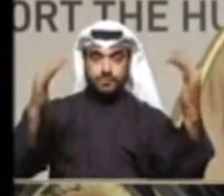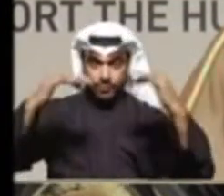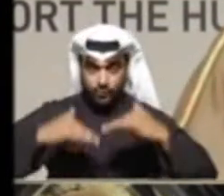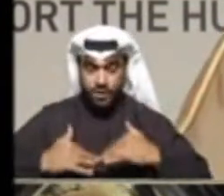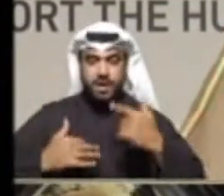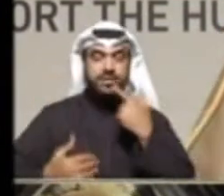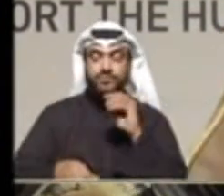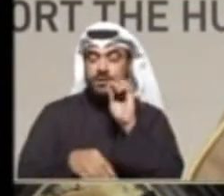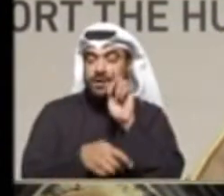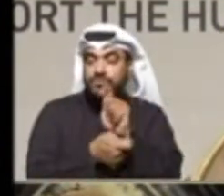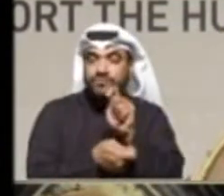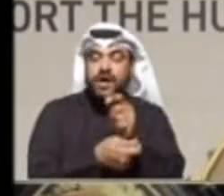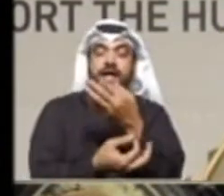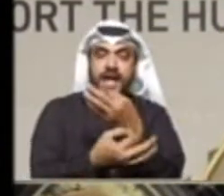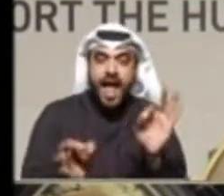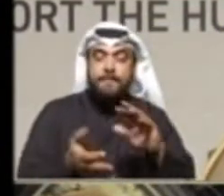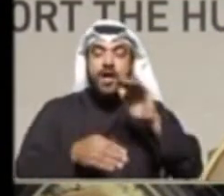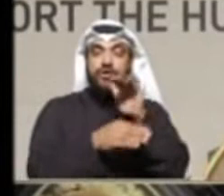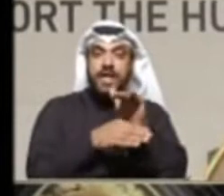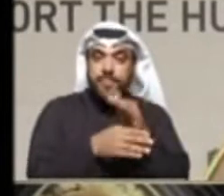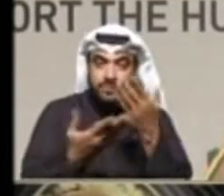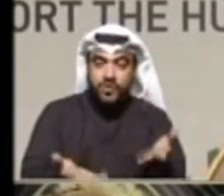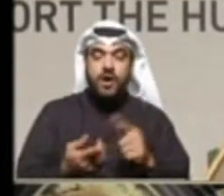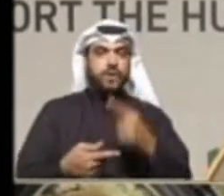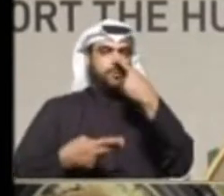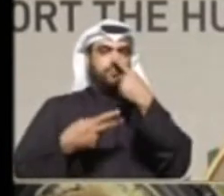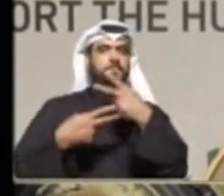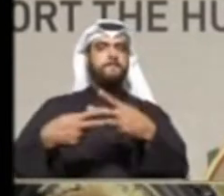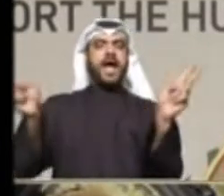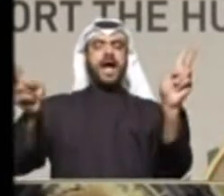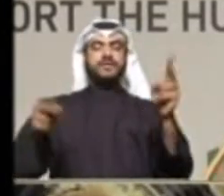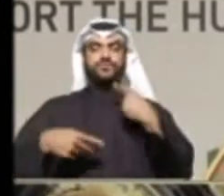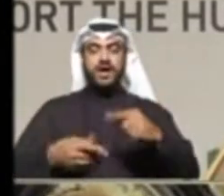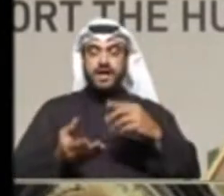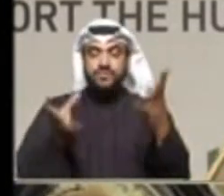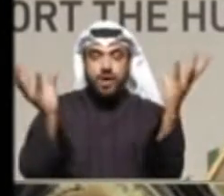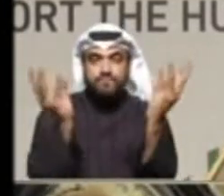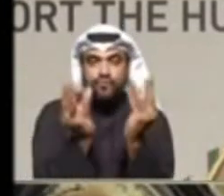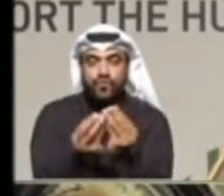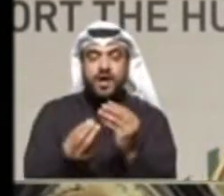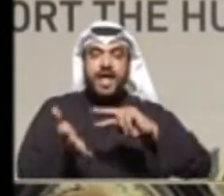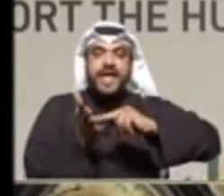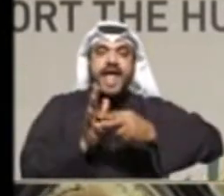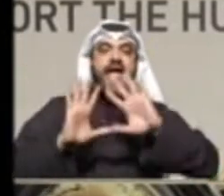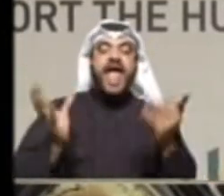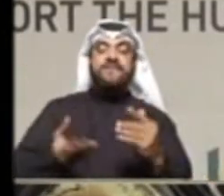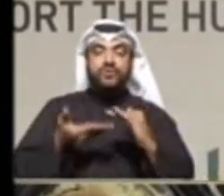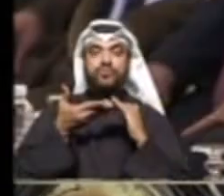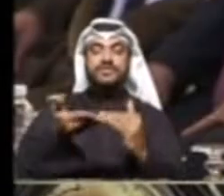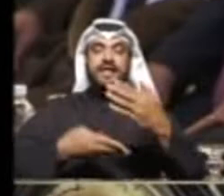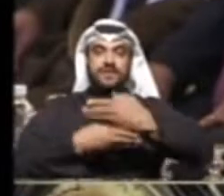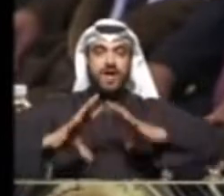في الميدان الإنساني وجهود الاستجابة الإنسانية المأمولة للحد من معاناة أكثر من 5 ملايين نازح